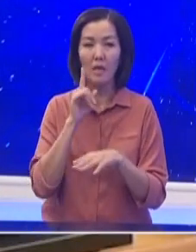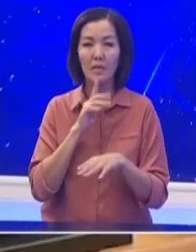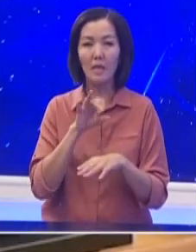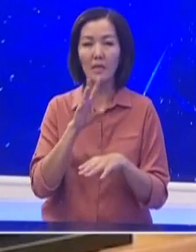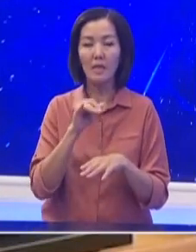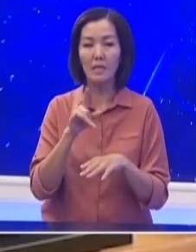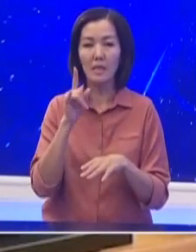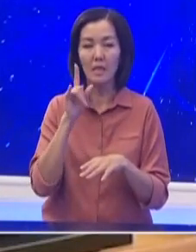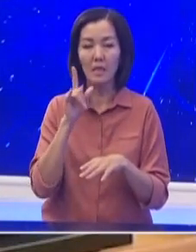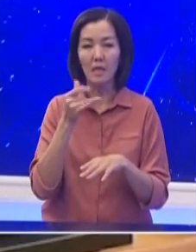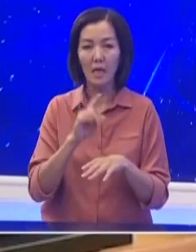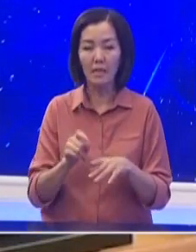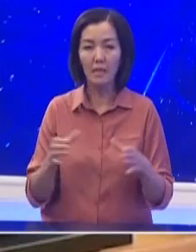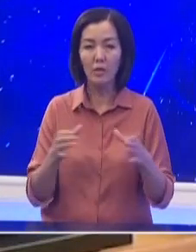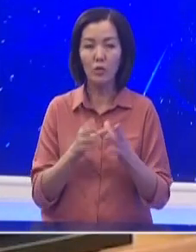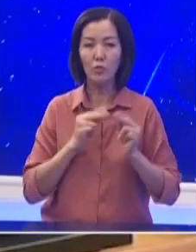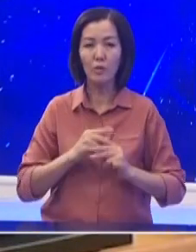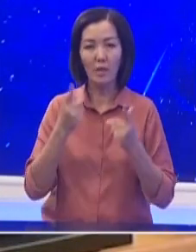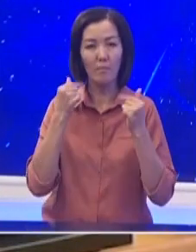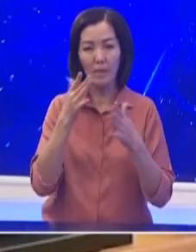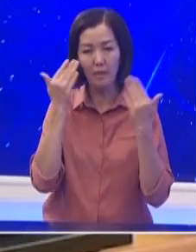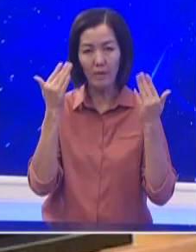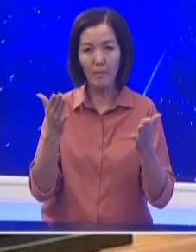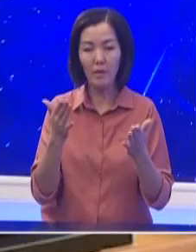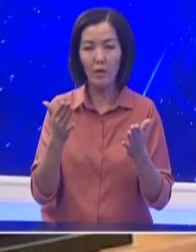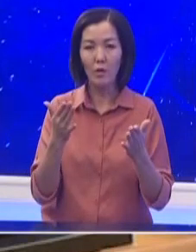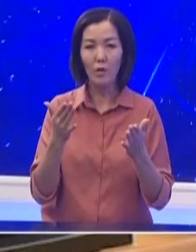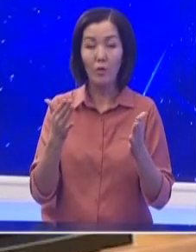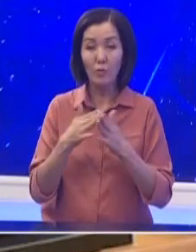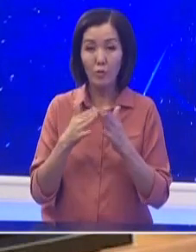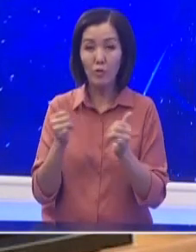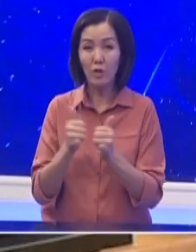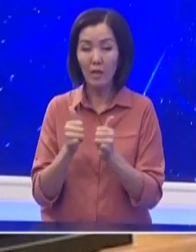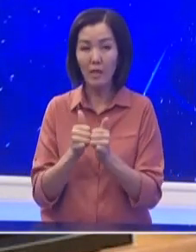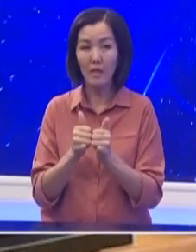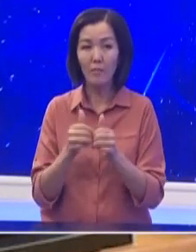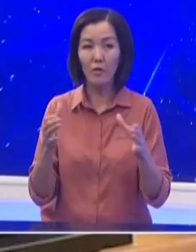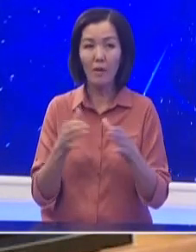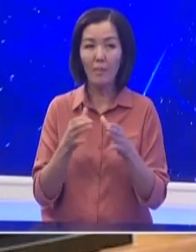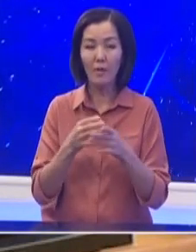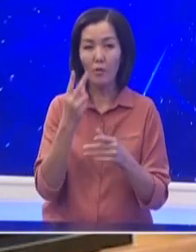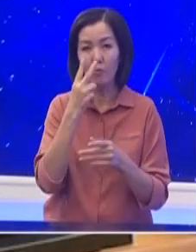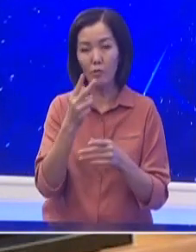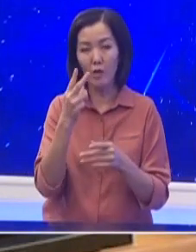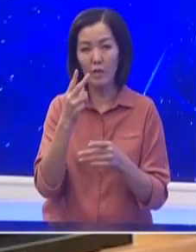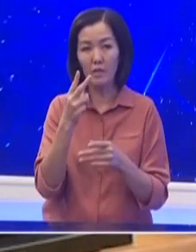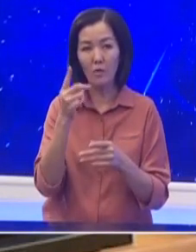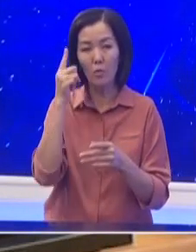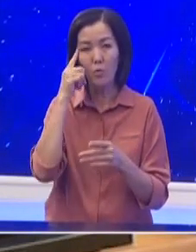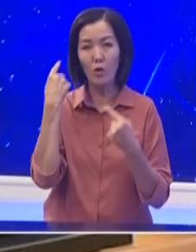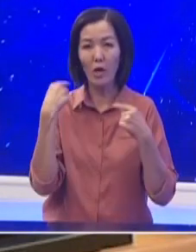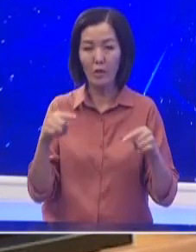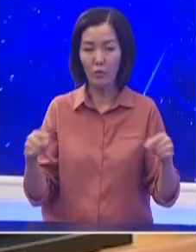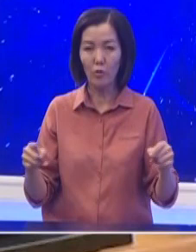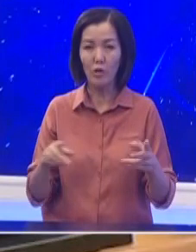мемлекеттік органның жұмыстарын біле бермей, тура ауласына келіп тұрған сол компаниялардың жұмысына қатысты көзқарас. Сол арқылы қоғамдық ой-пікір туындап